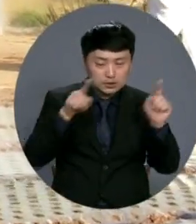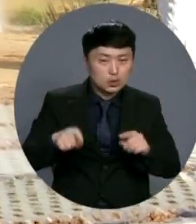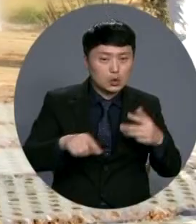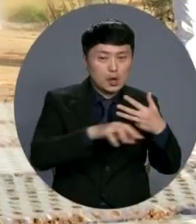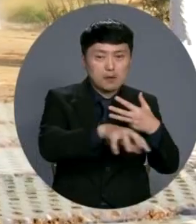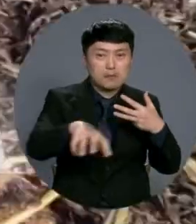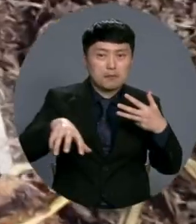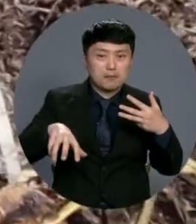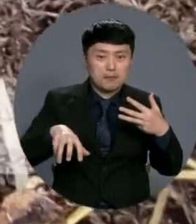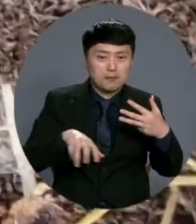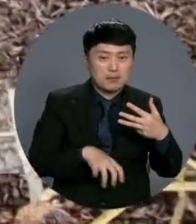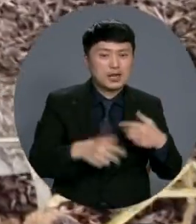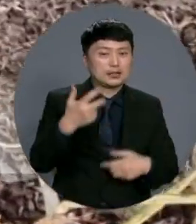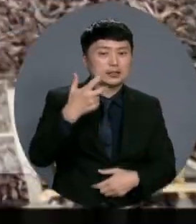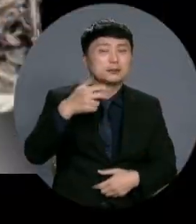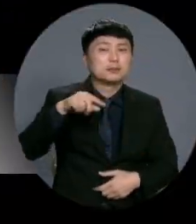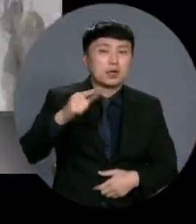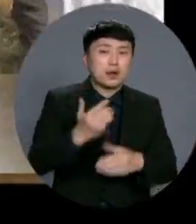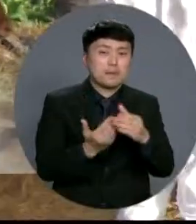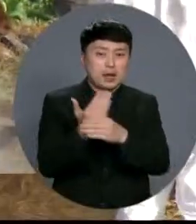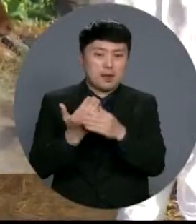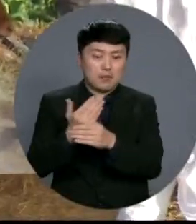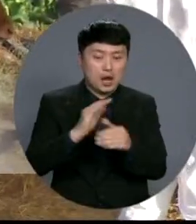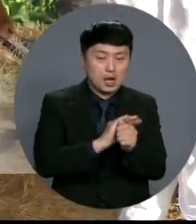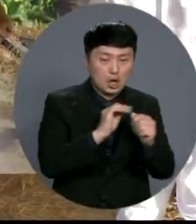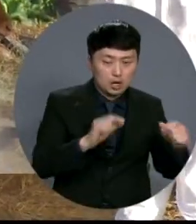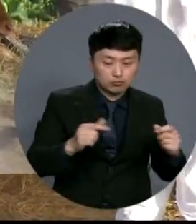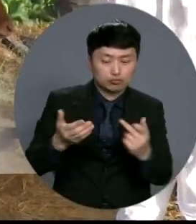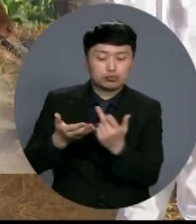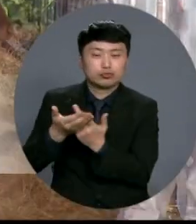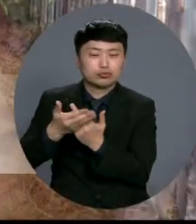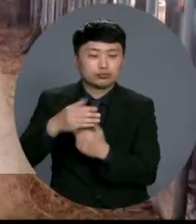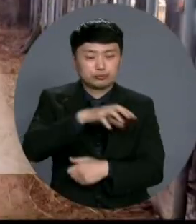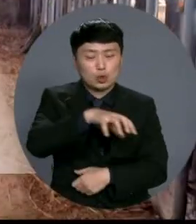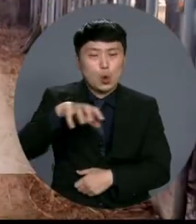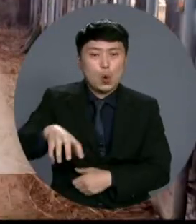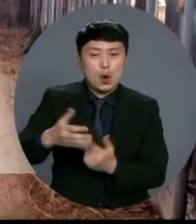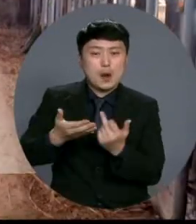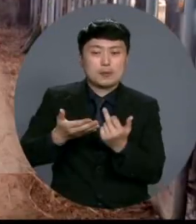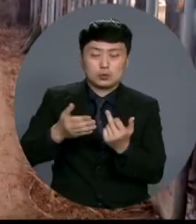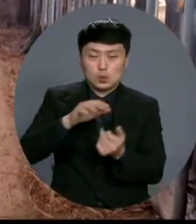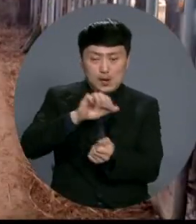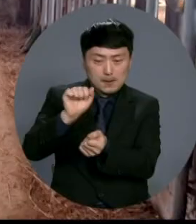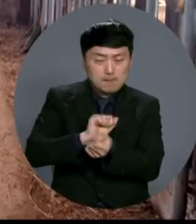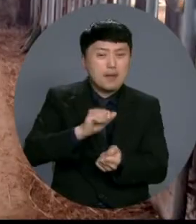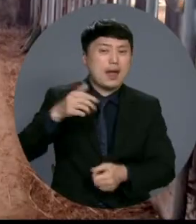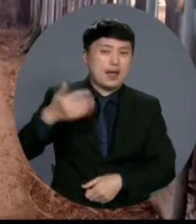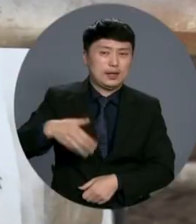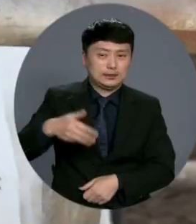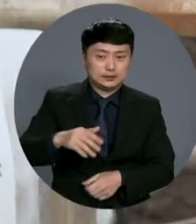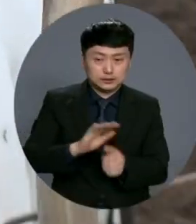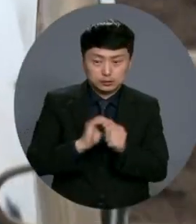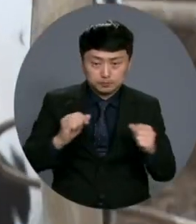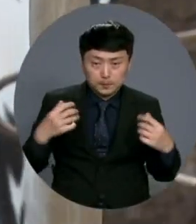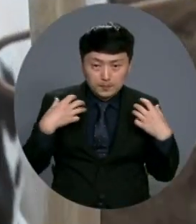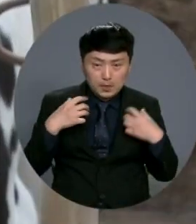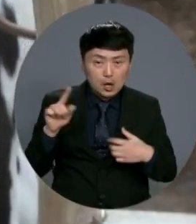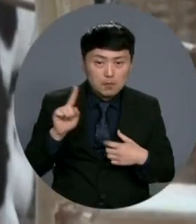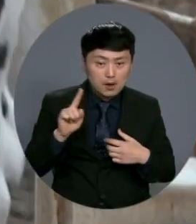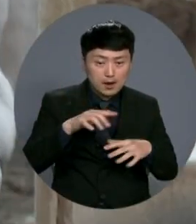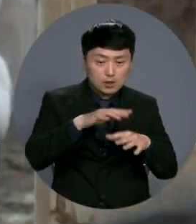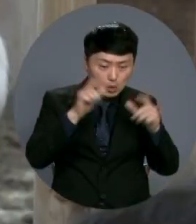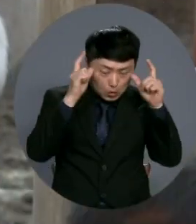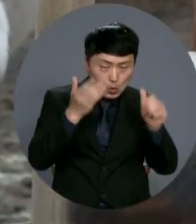시도에서 70건이 발생했는데 경북도와 제주도에만 발생하지 않았습니다. 경상북도는 농가를